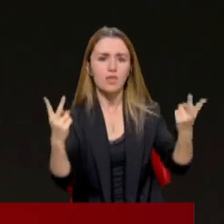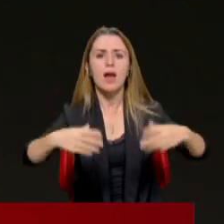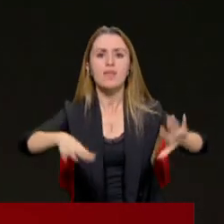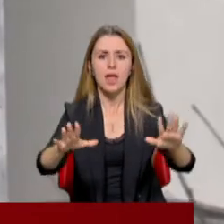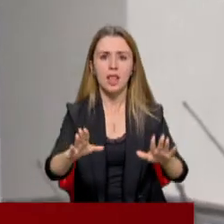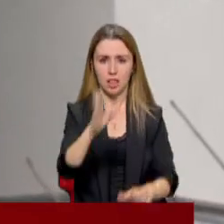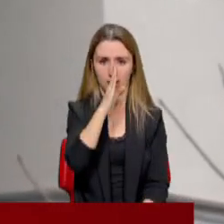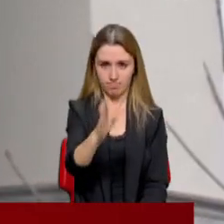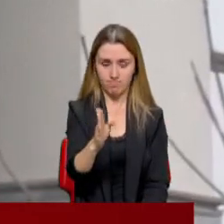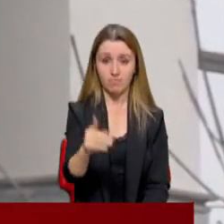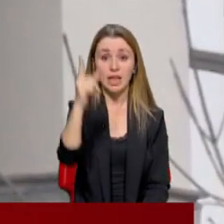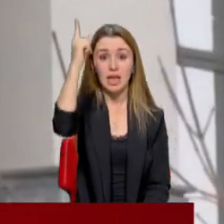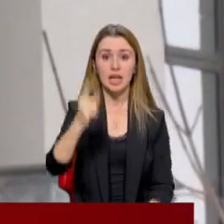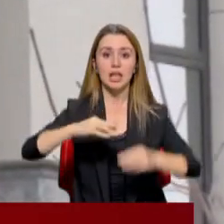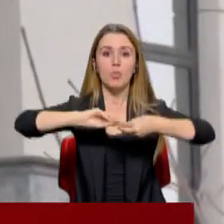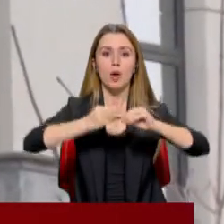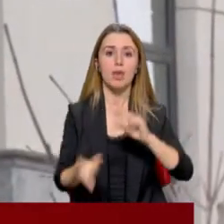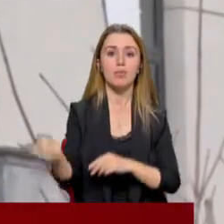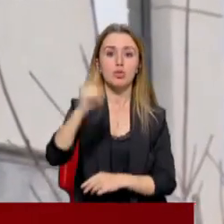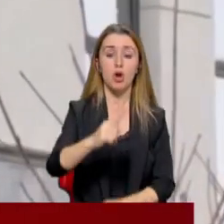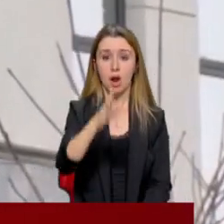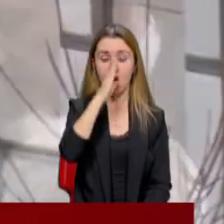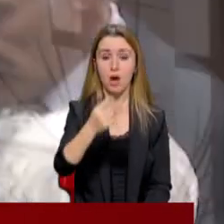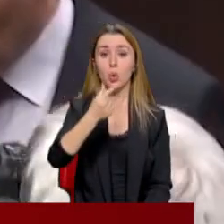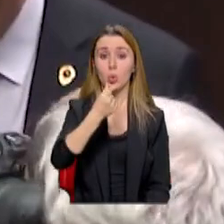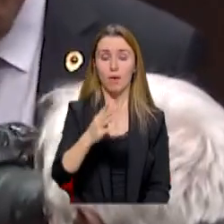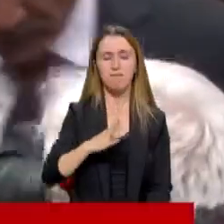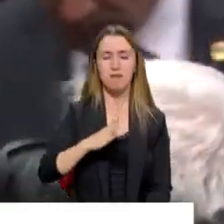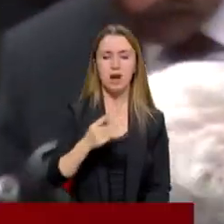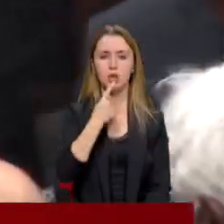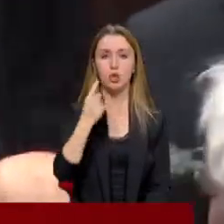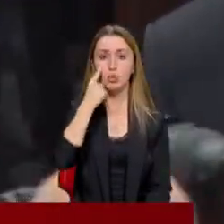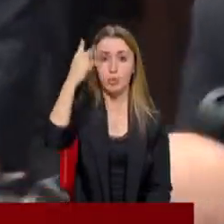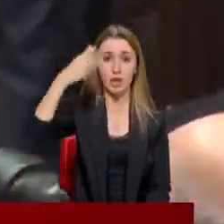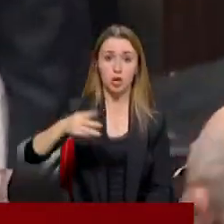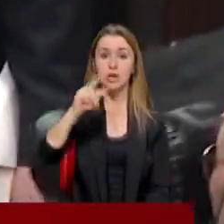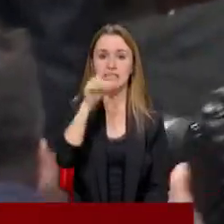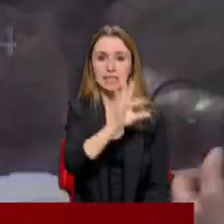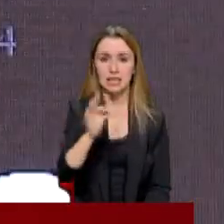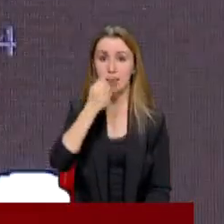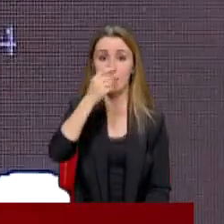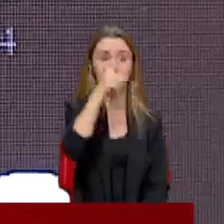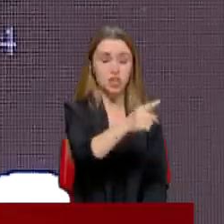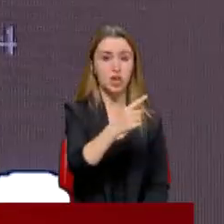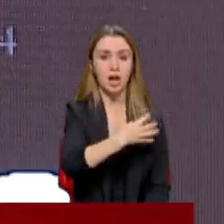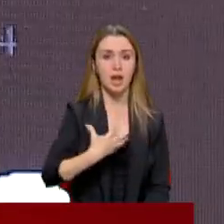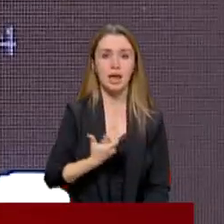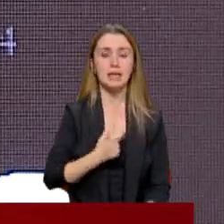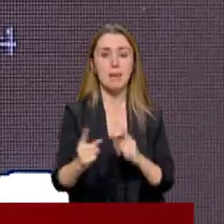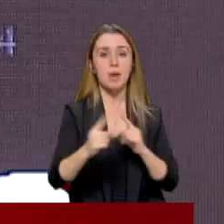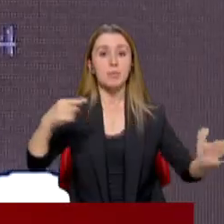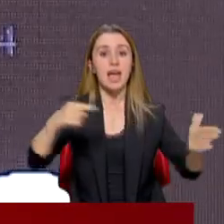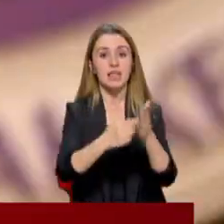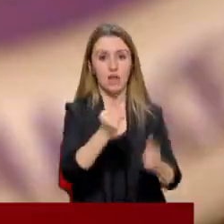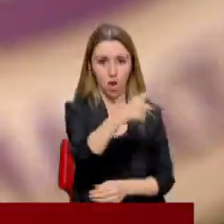konumundayız yaşanan ilk kriz sonrası hakem konumundayız diyen Cumhurbaşkanı Erdoğan'ın sessizliği Bahçeli'nin anayasa mahkemesini hedef